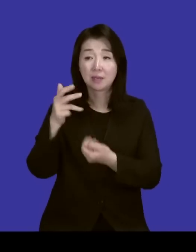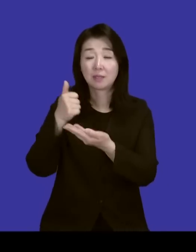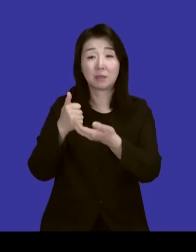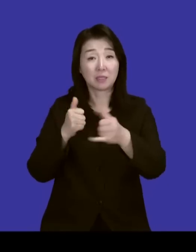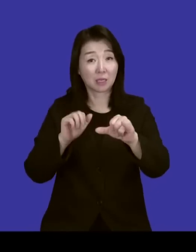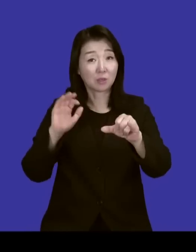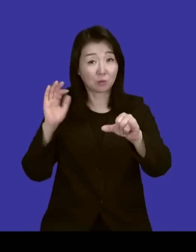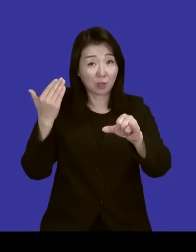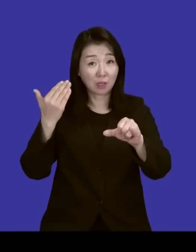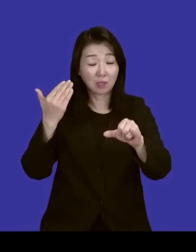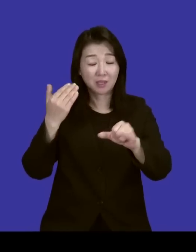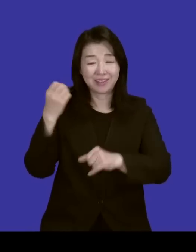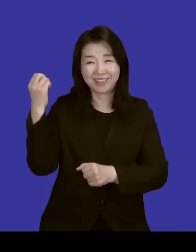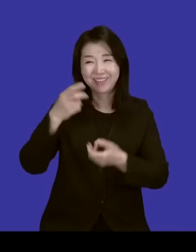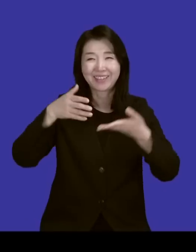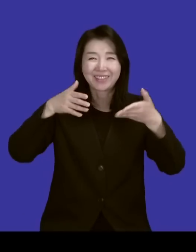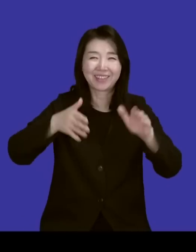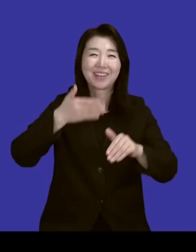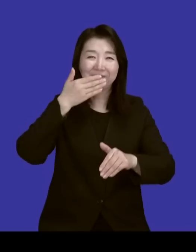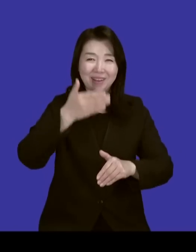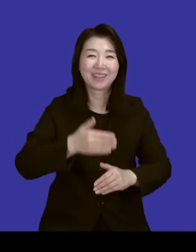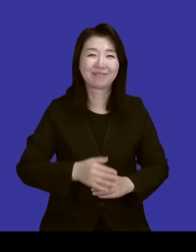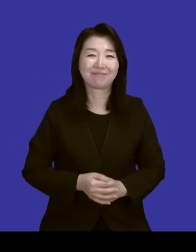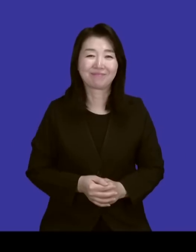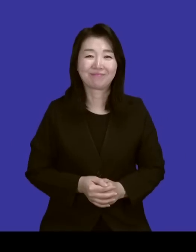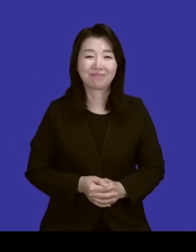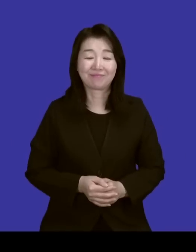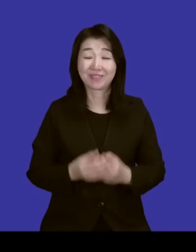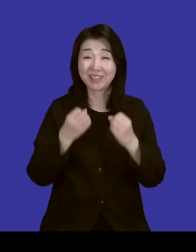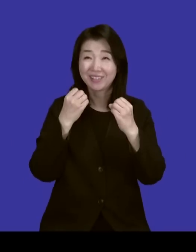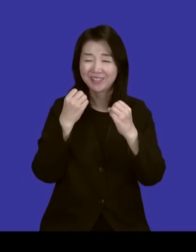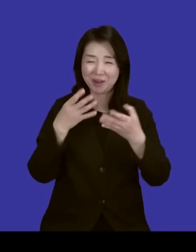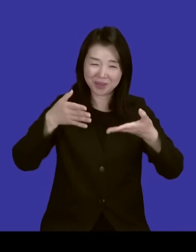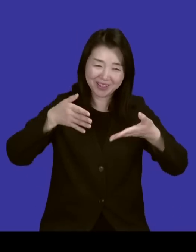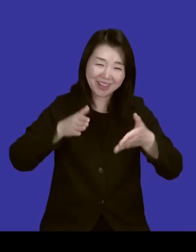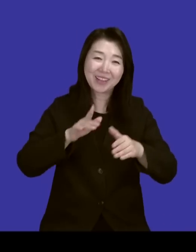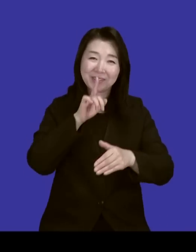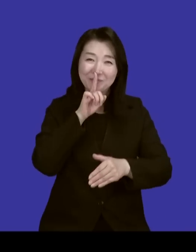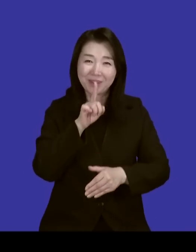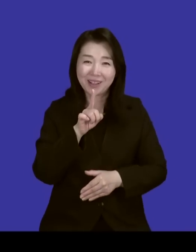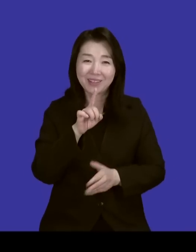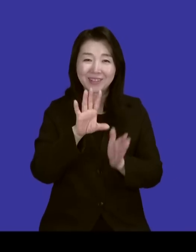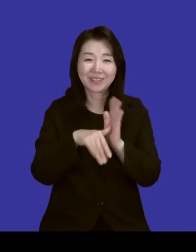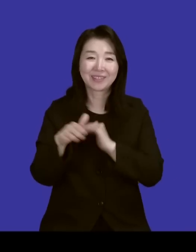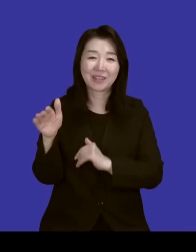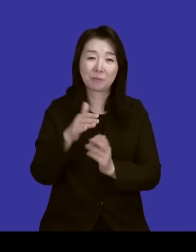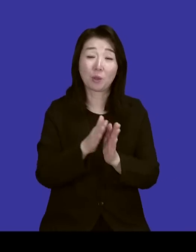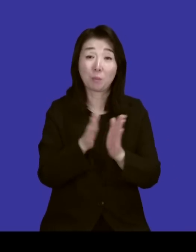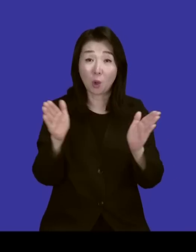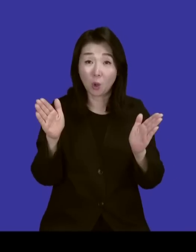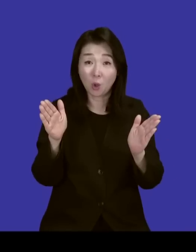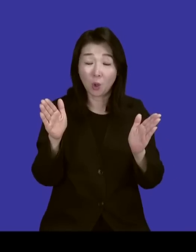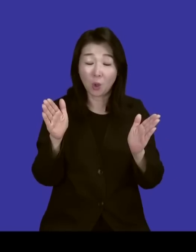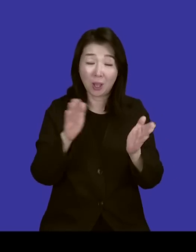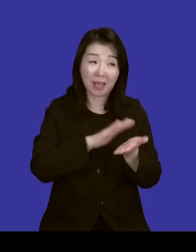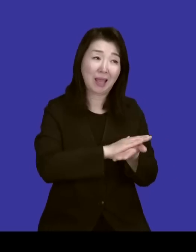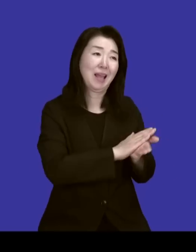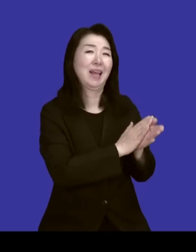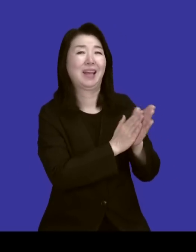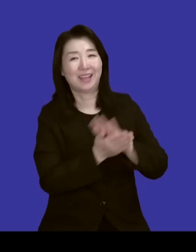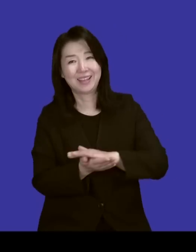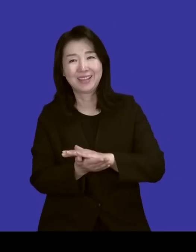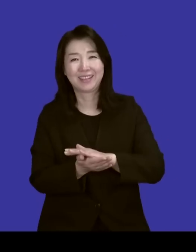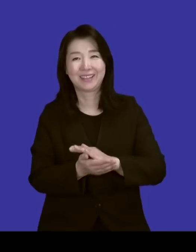되죠. 거듭 태어나는 것이죠. born again. 예. 새롭게 태어난단 말이죠. 예. 이제 그때부터 변화가 시작되는 거예요. 예. 이제 그러면